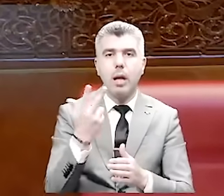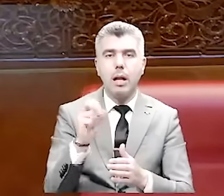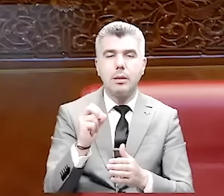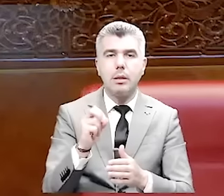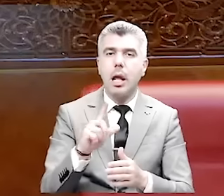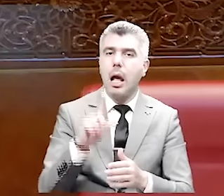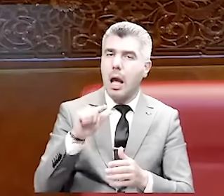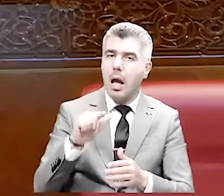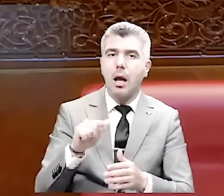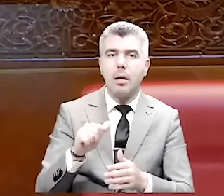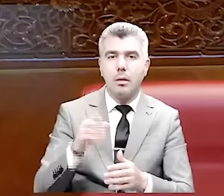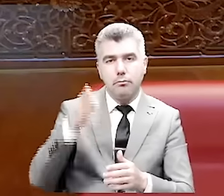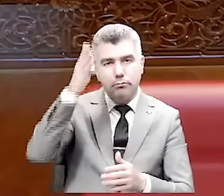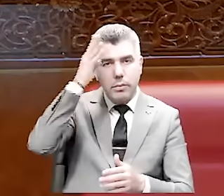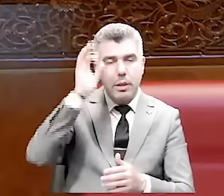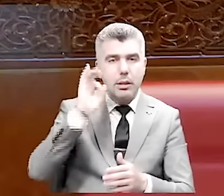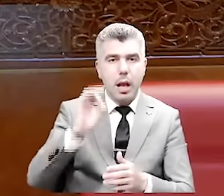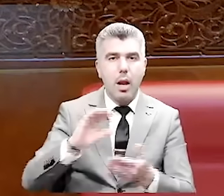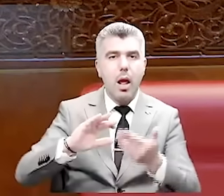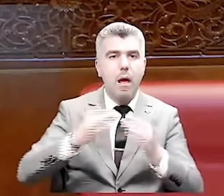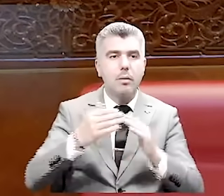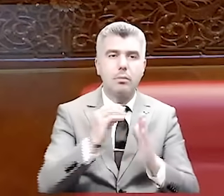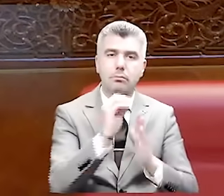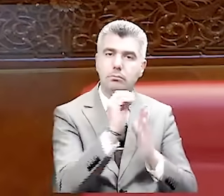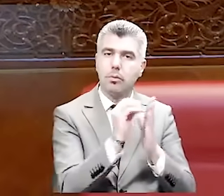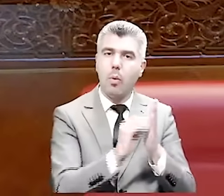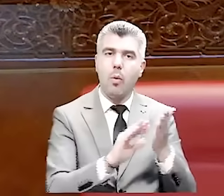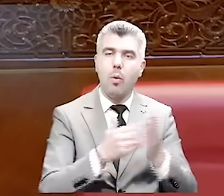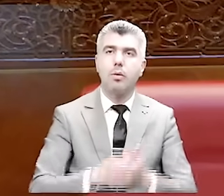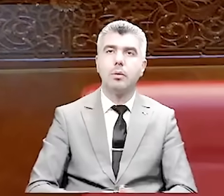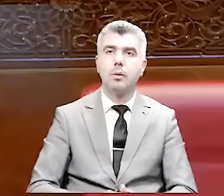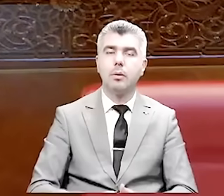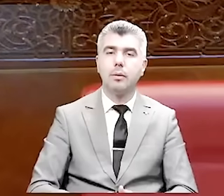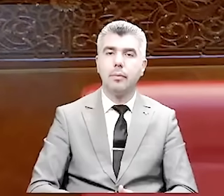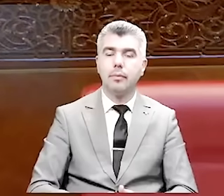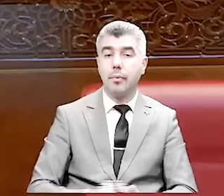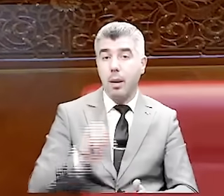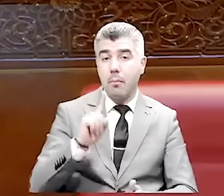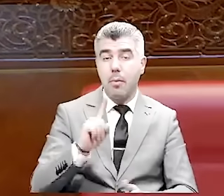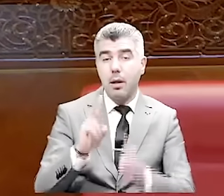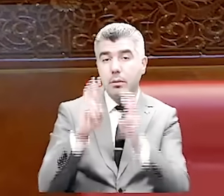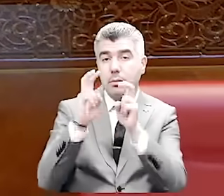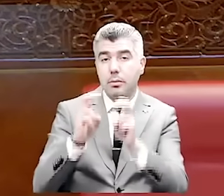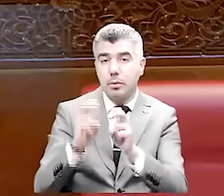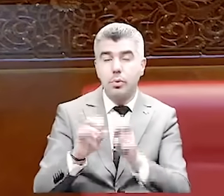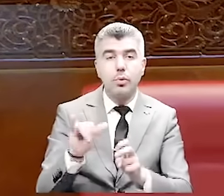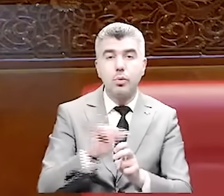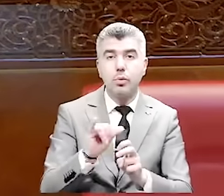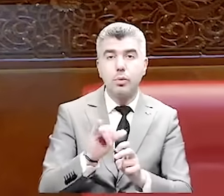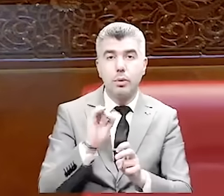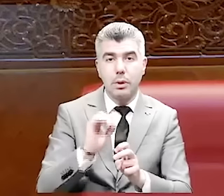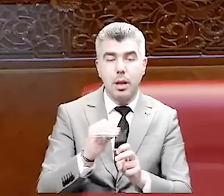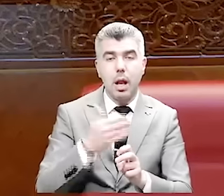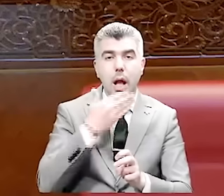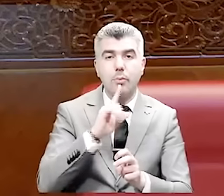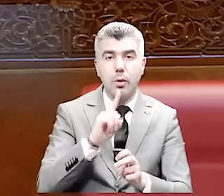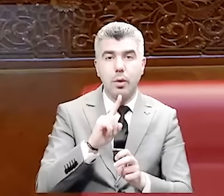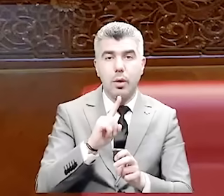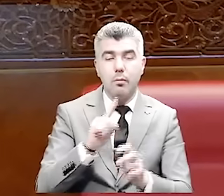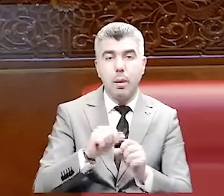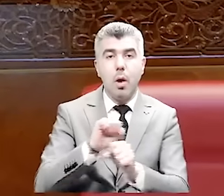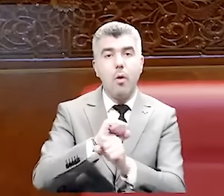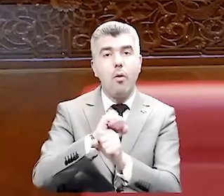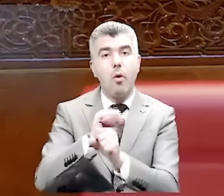الخبره الحمد لله وعندنا النظام المعلوماتي اللي كيكفينا، ولكن عندنا النقص اللي الحمد لله بداك النقص راه تحدينا